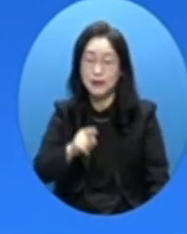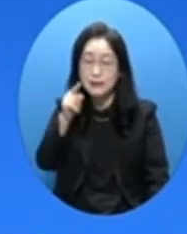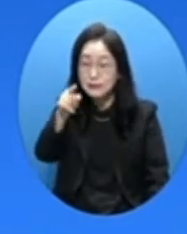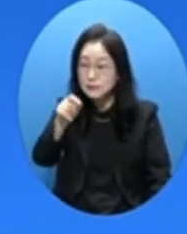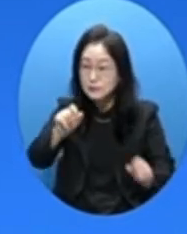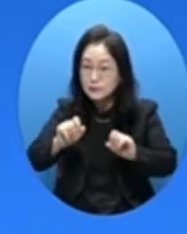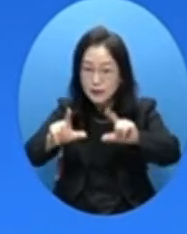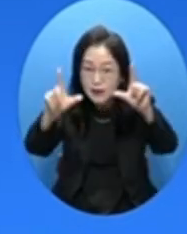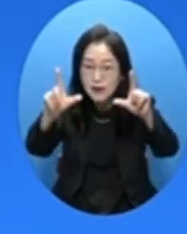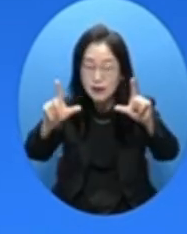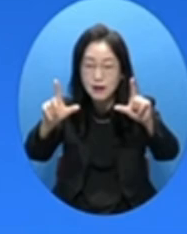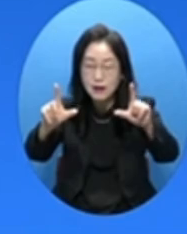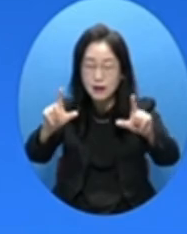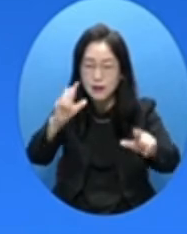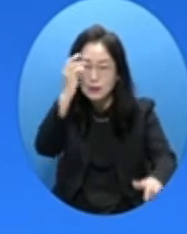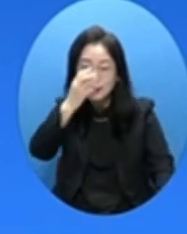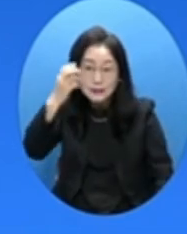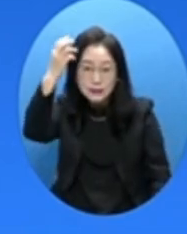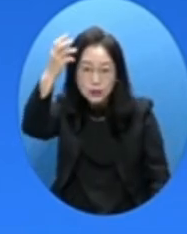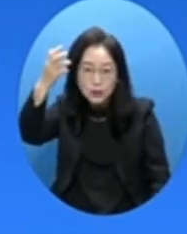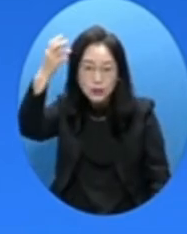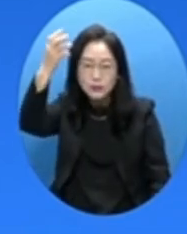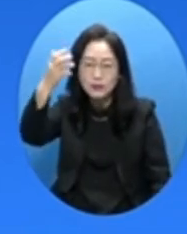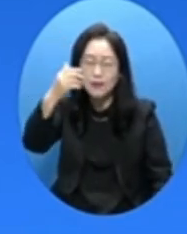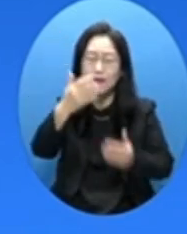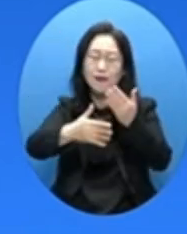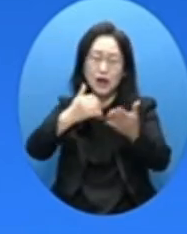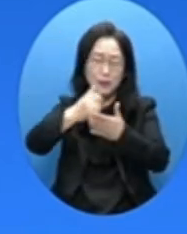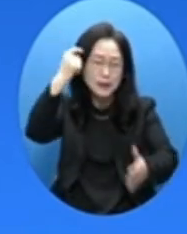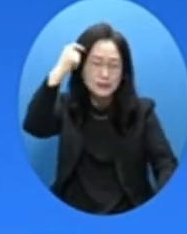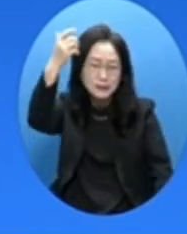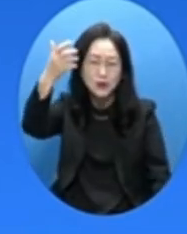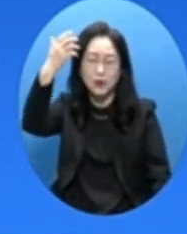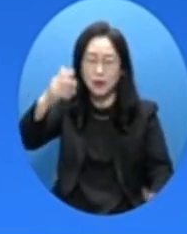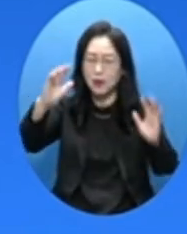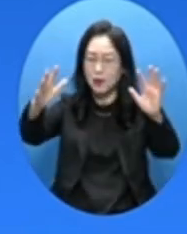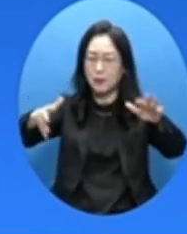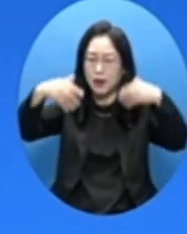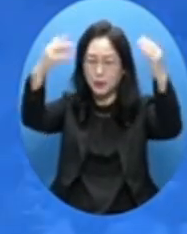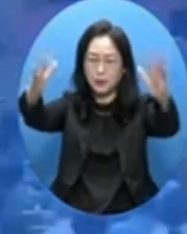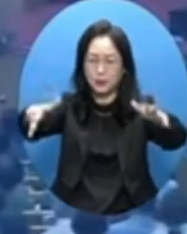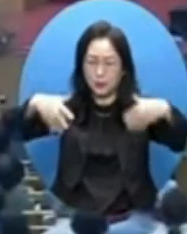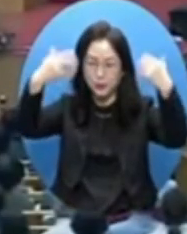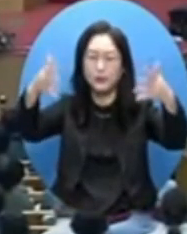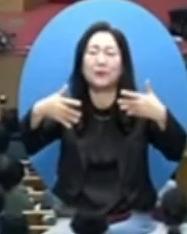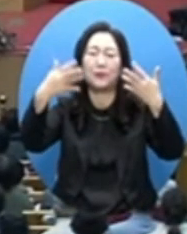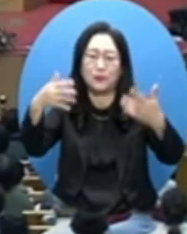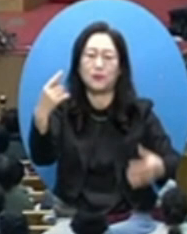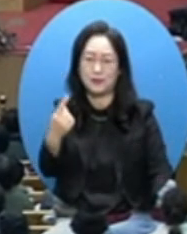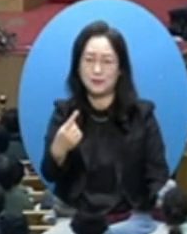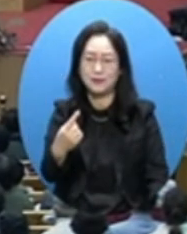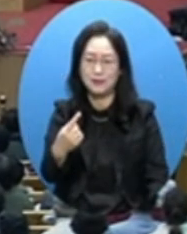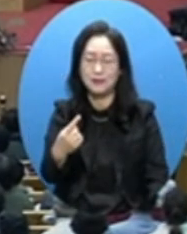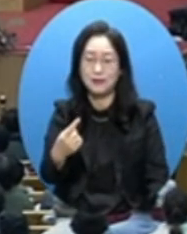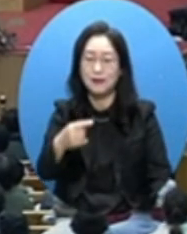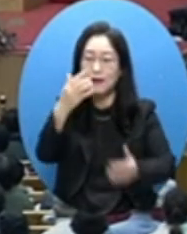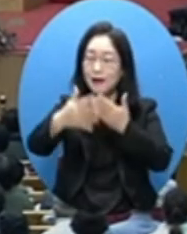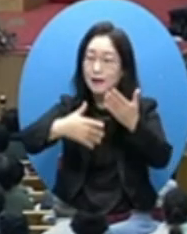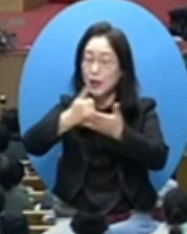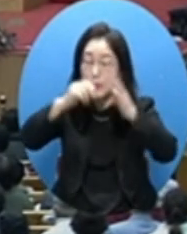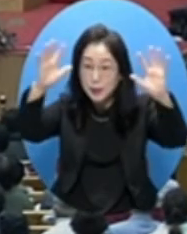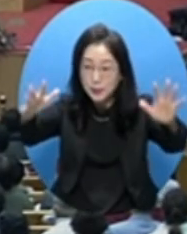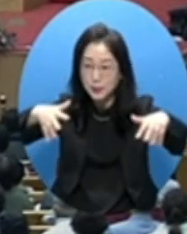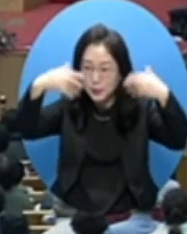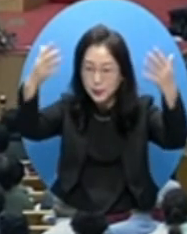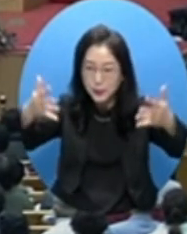온전히 하나님의 영이 하나님의 바람이 불어온 것입니다 하나님의 바람이